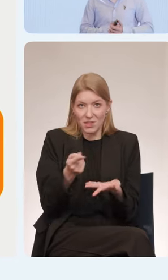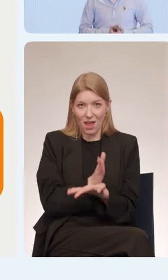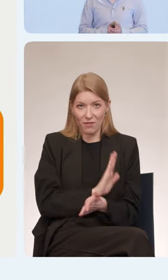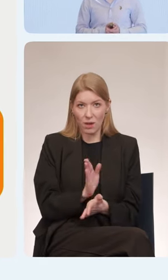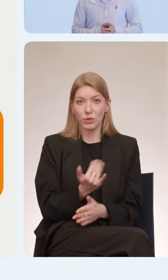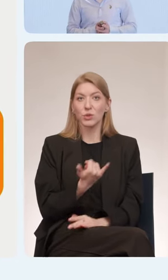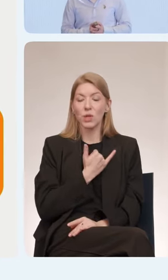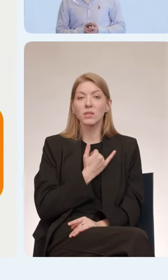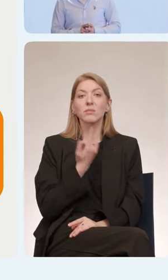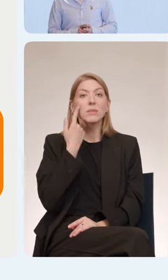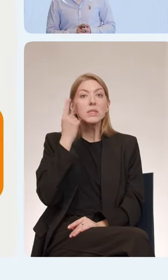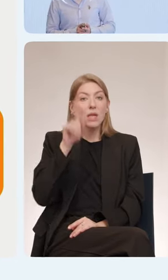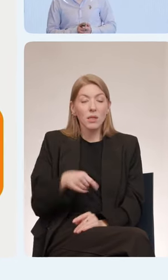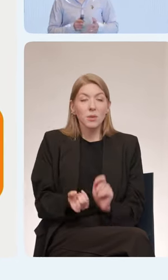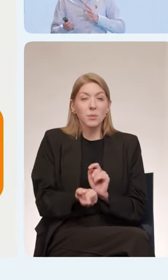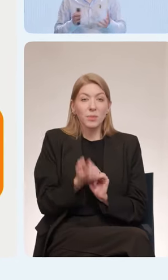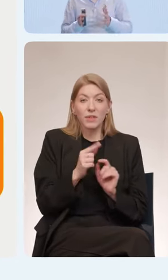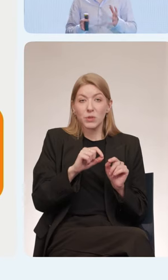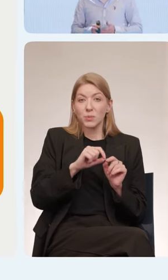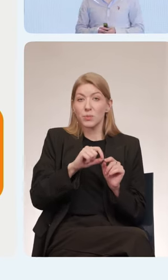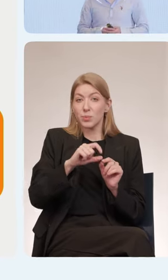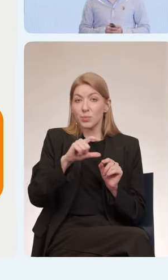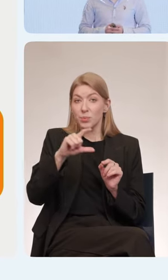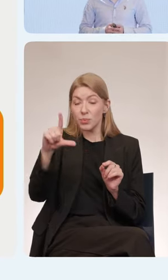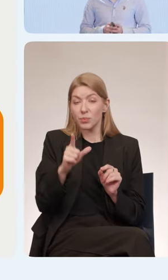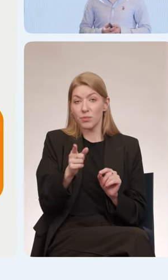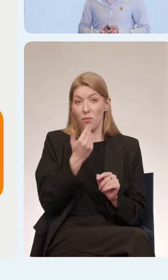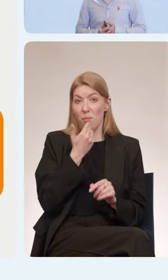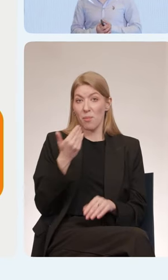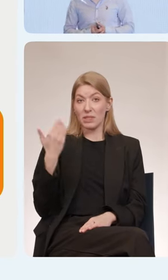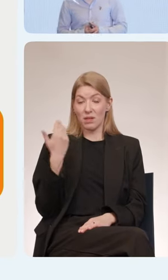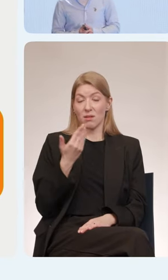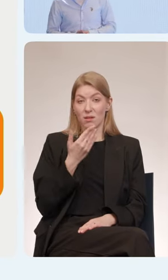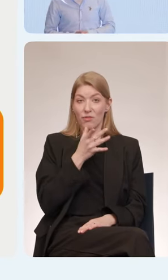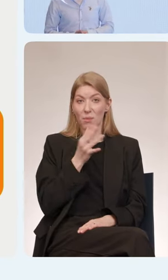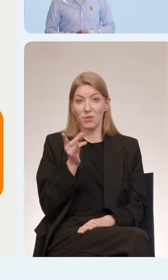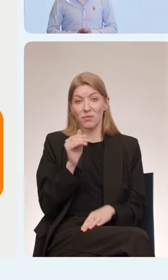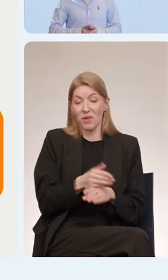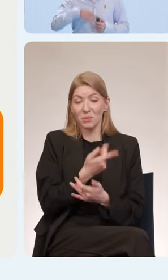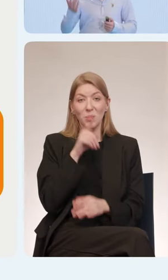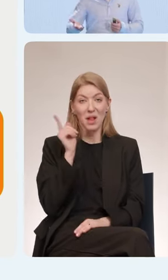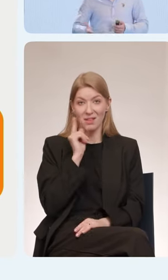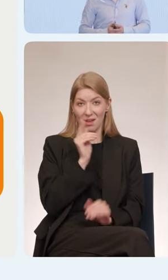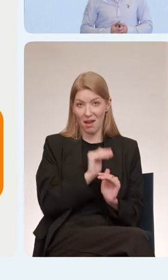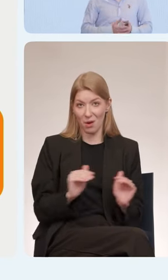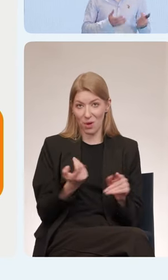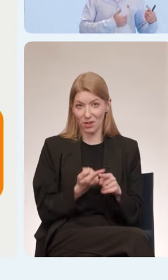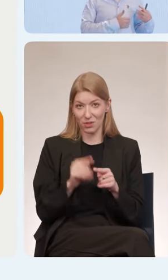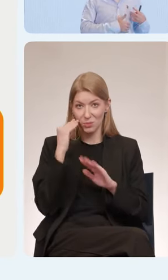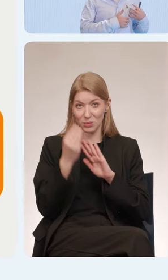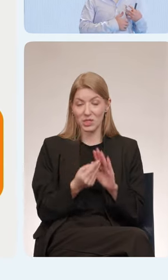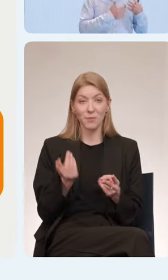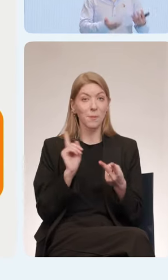появляется в последнее время, но все-таки еще мы здесь достаточно молодые ребята в этом смысле. Второй вариант — привлекать